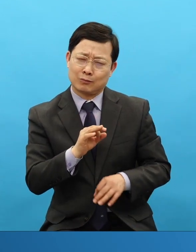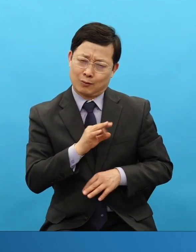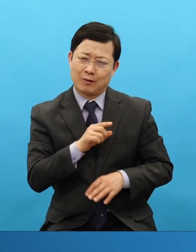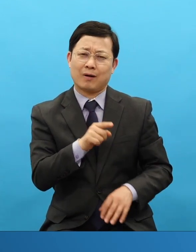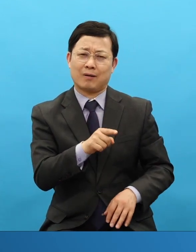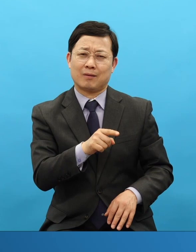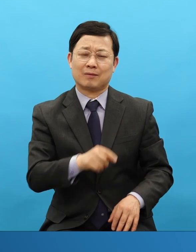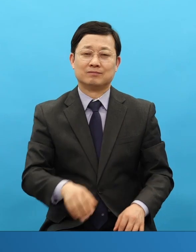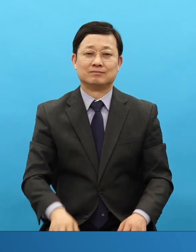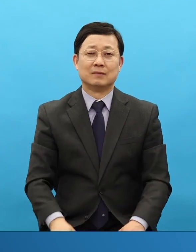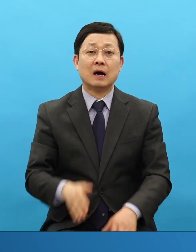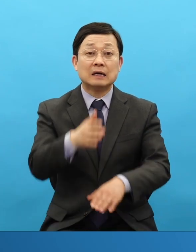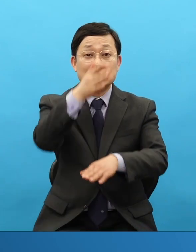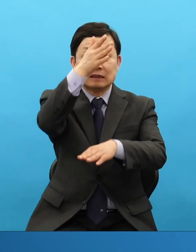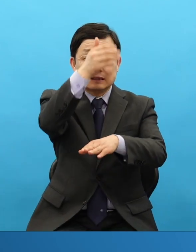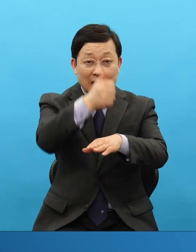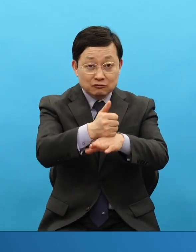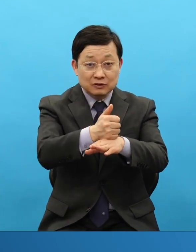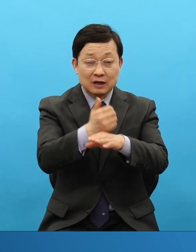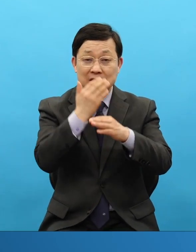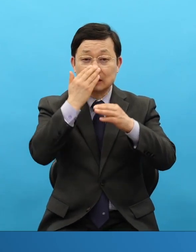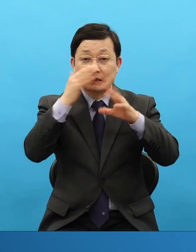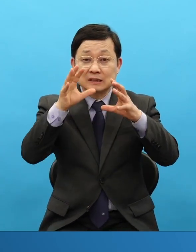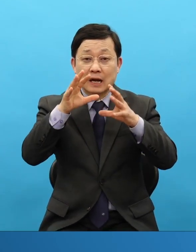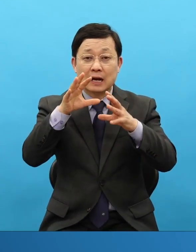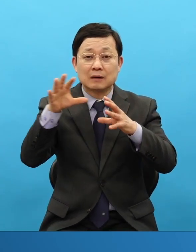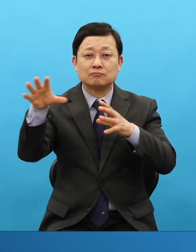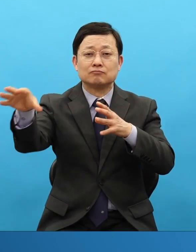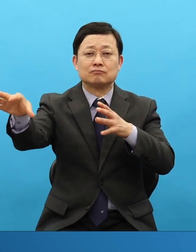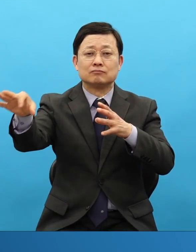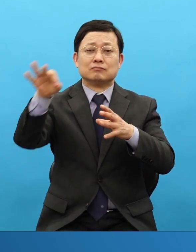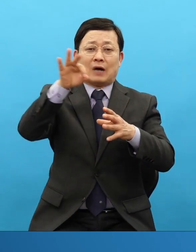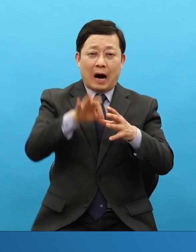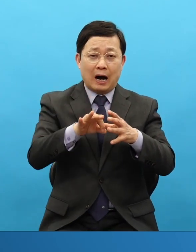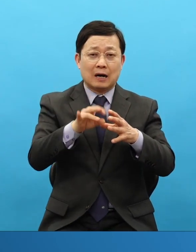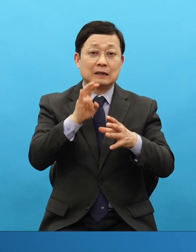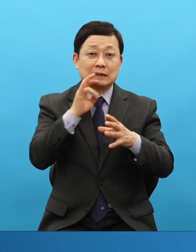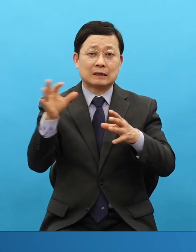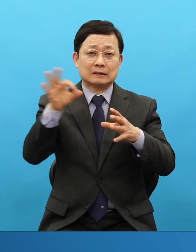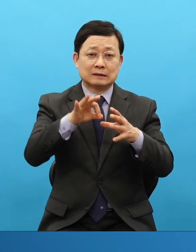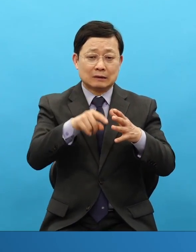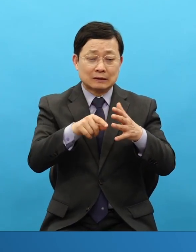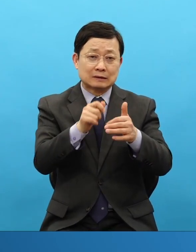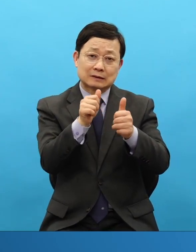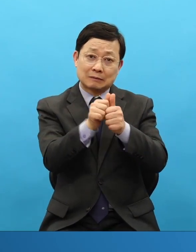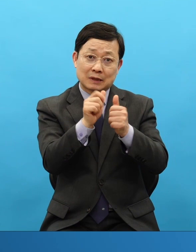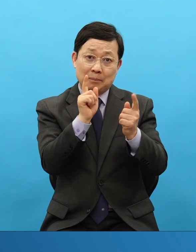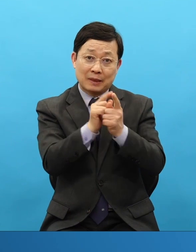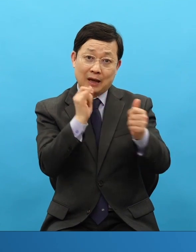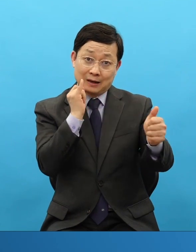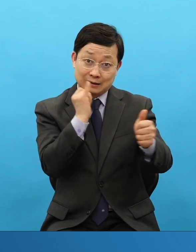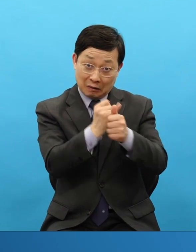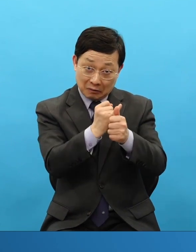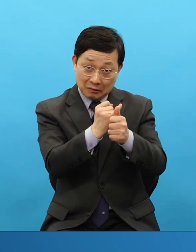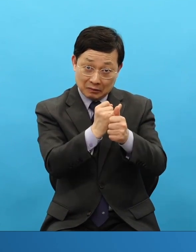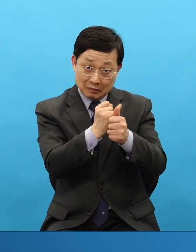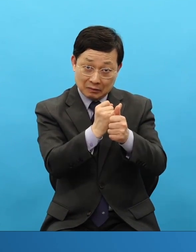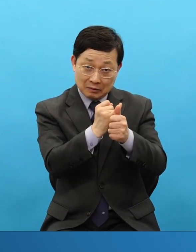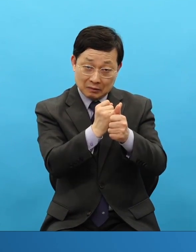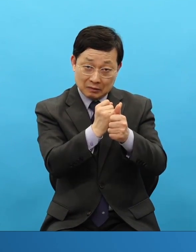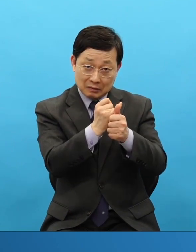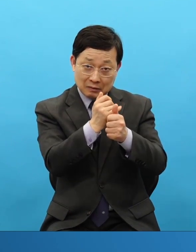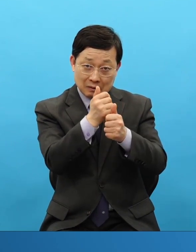여자는 나중에 이스라엘로 같이 갑니다. And this woman goes with the Israelites later. 결혼합니다. She gets married to them. 시간